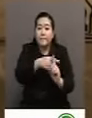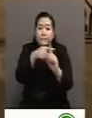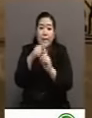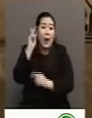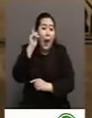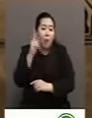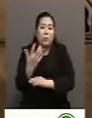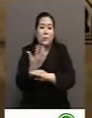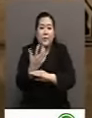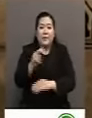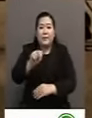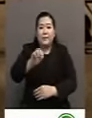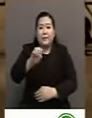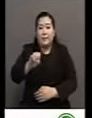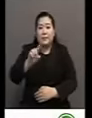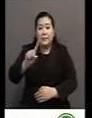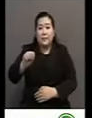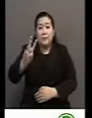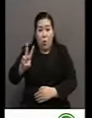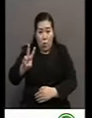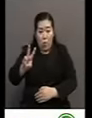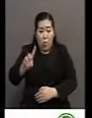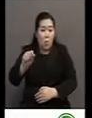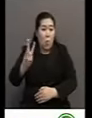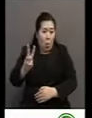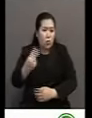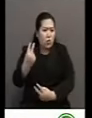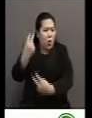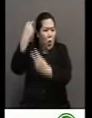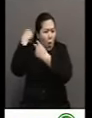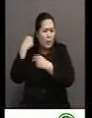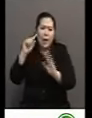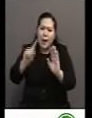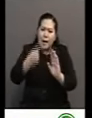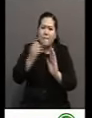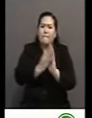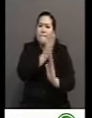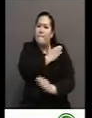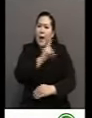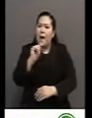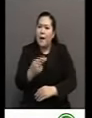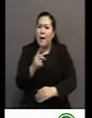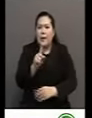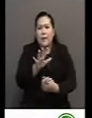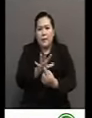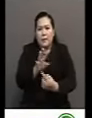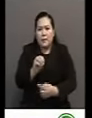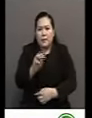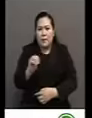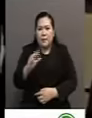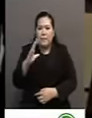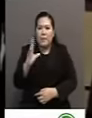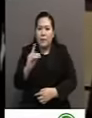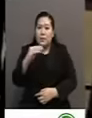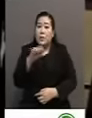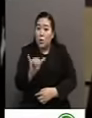นะคะเดี๋ยวจะชวนคุณผู้ชมไปย้อนเส้นทางประวัติของพระธรรมชโยกันหน่อยค่ะพระชัยบูรณ์ธรรมชโยนะคะเกิดเมื่อวัน